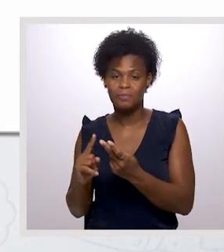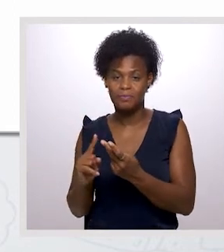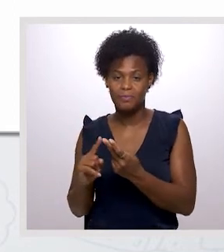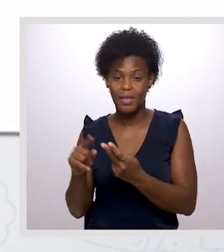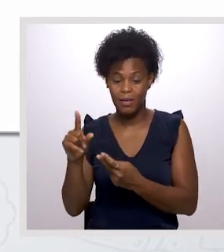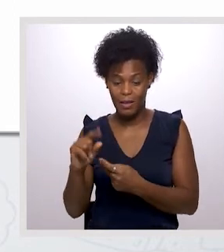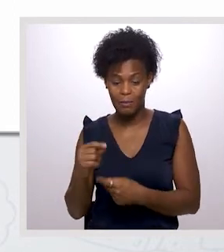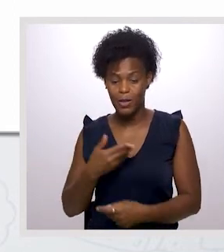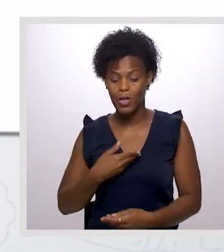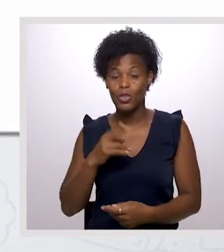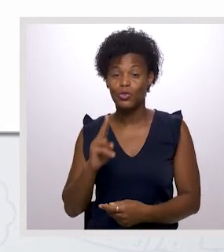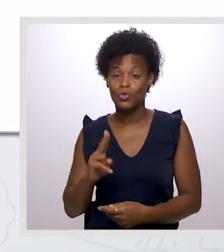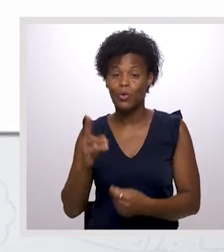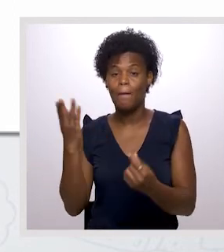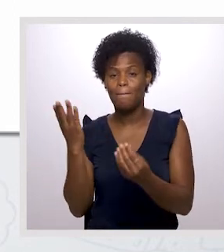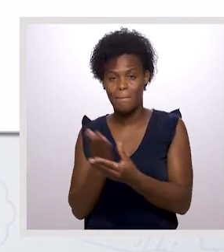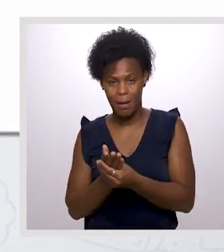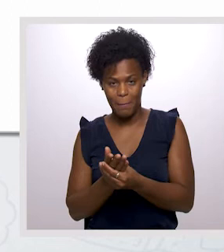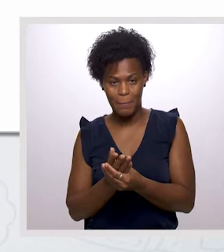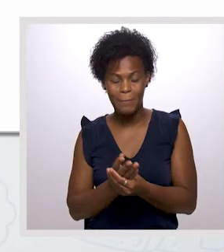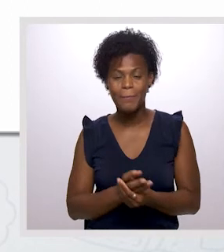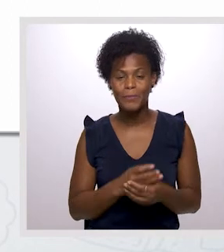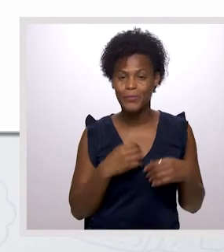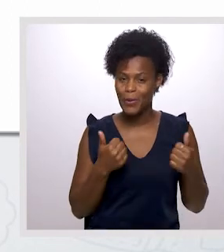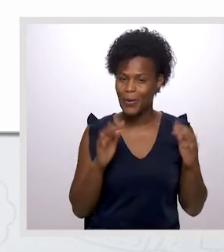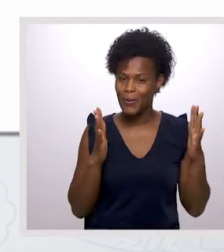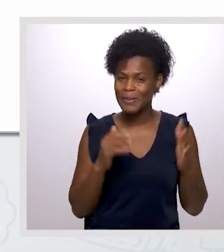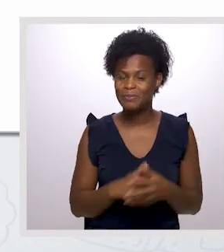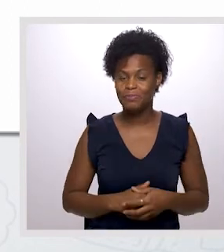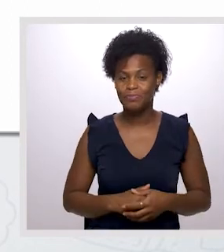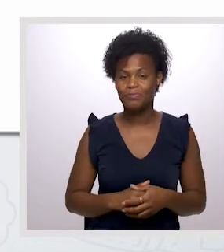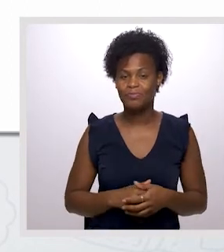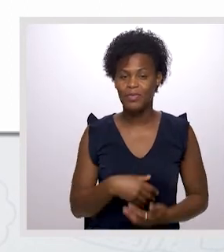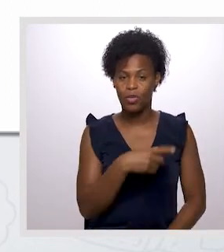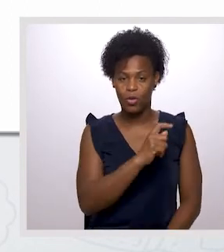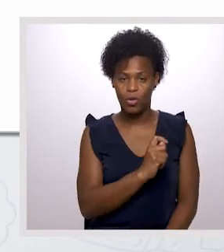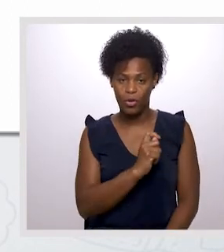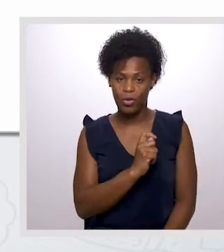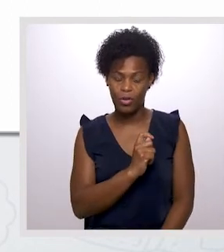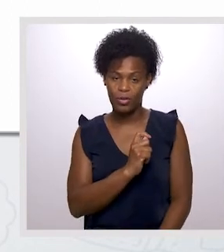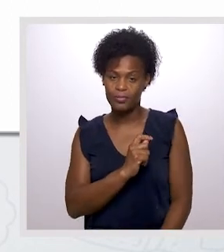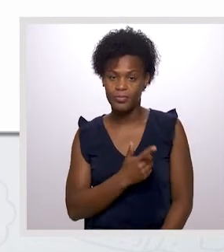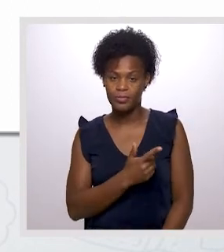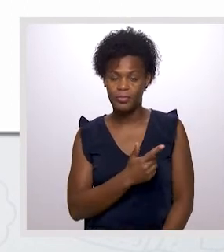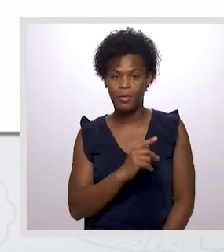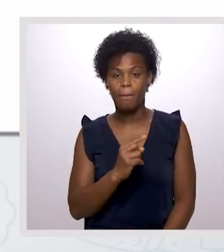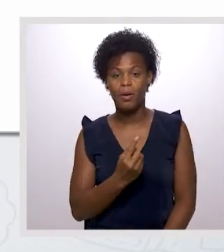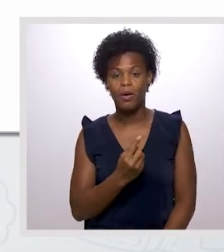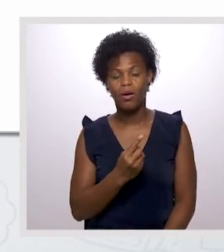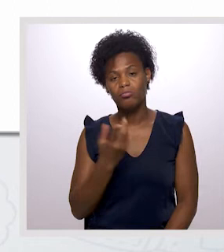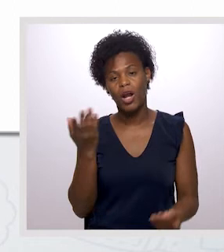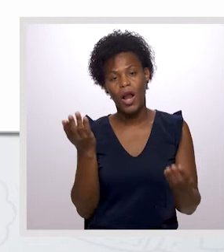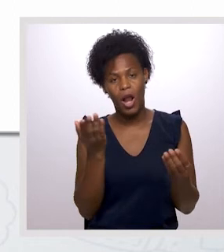du pain. Voilà, très bien. Ligne E. Pour le dessert,